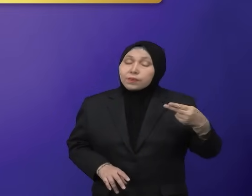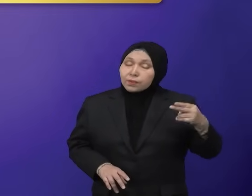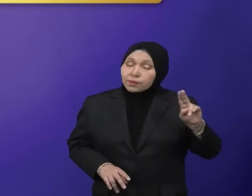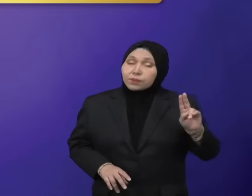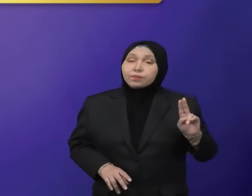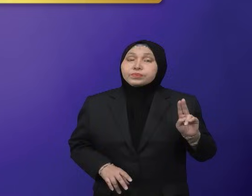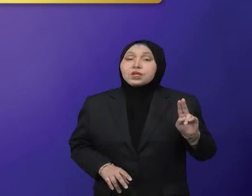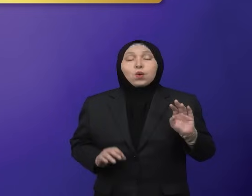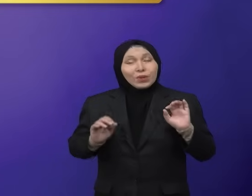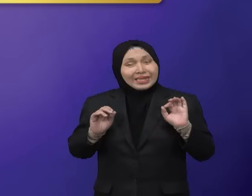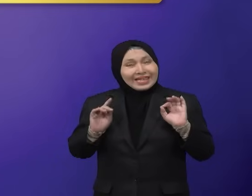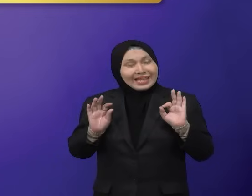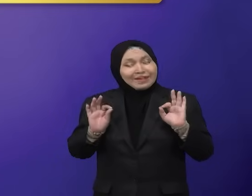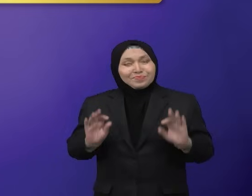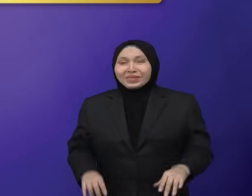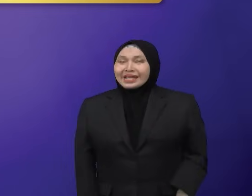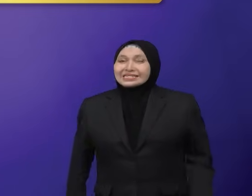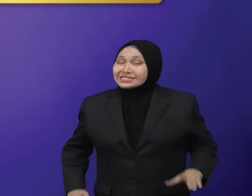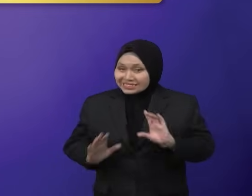Yuridullahu. Okay. Kemudian.